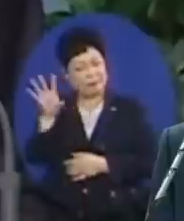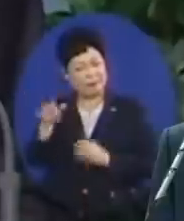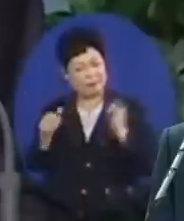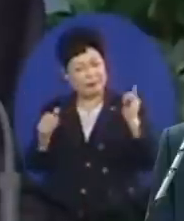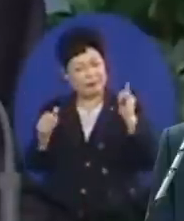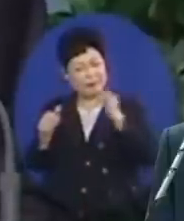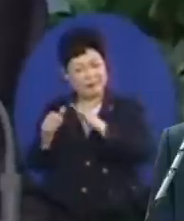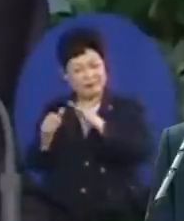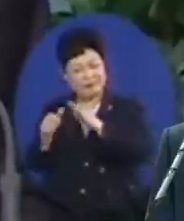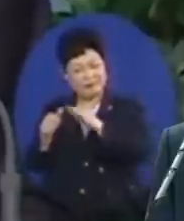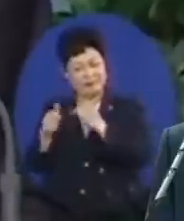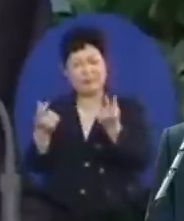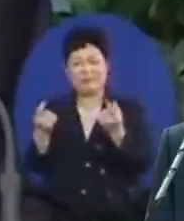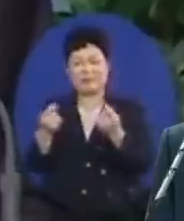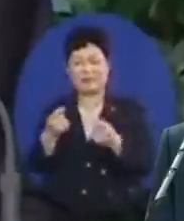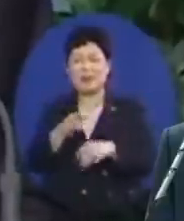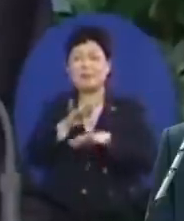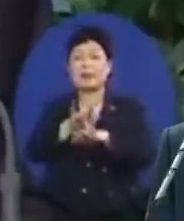근데 마귀는